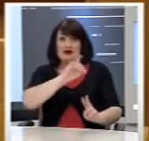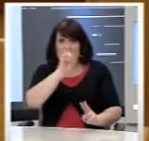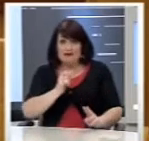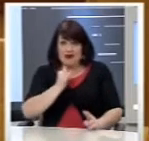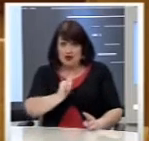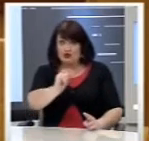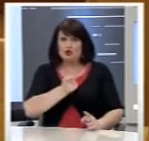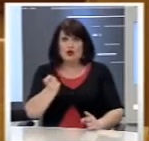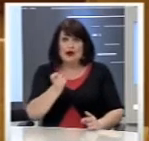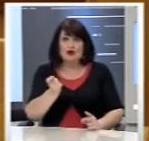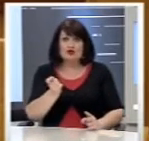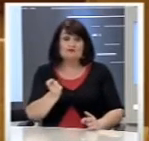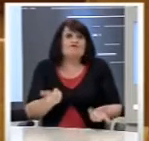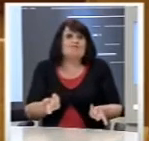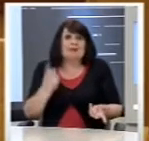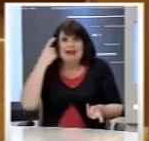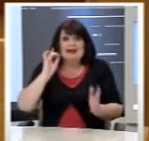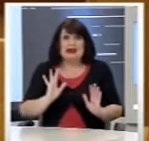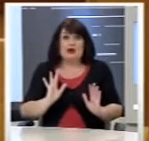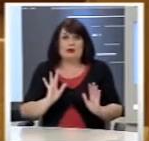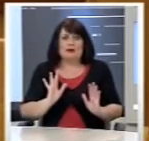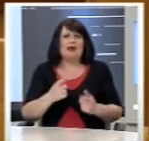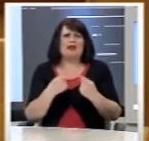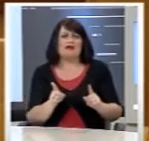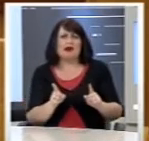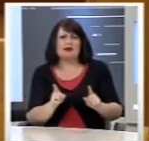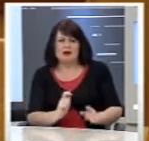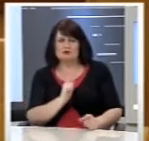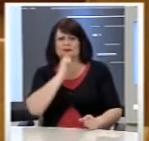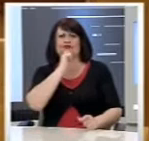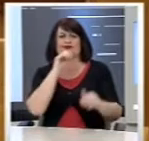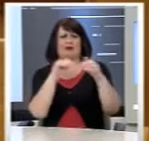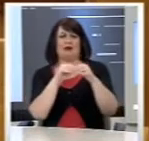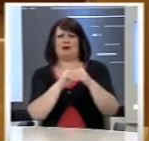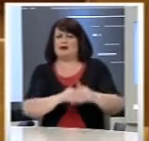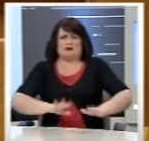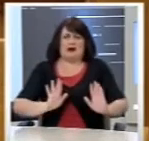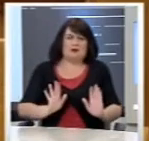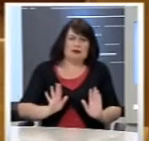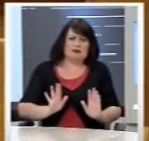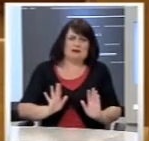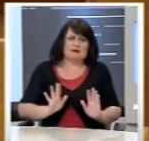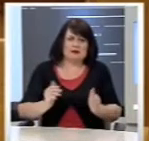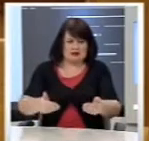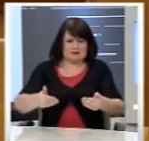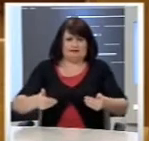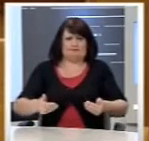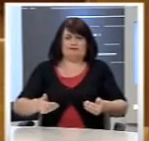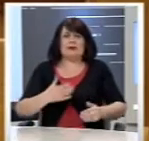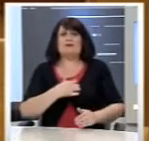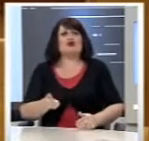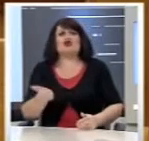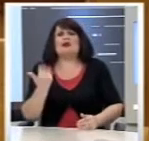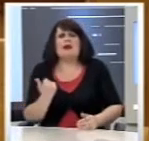χρέους αποθαρρύνει τους επενδυτές και αποτελεί ανασταλτικό παράγοντα για την ανάκτηση της εμπιστοσύνης